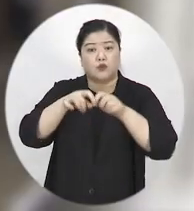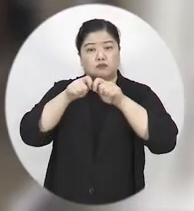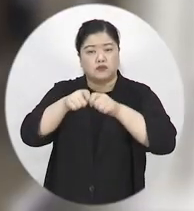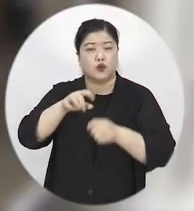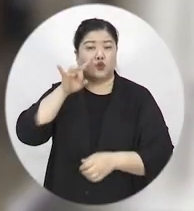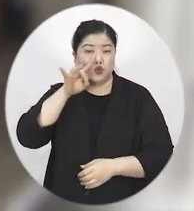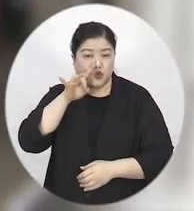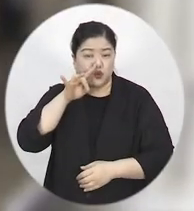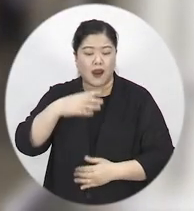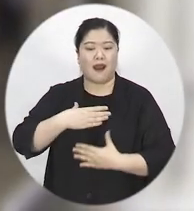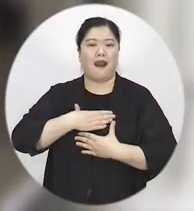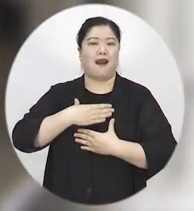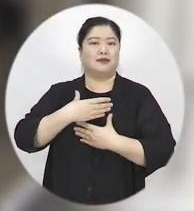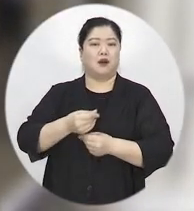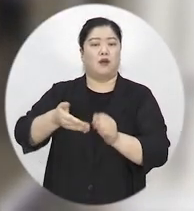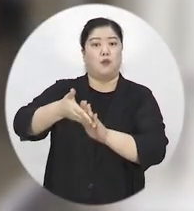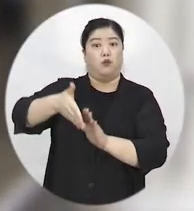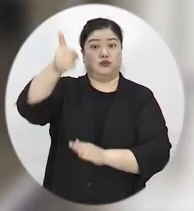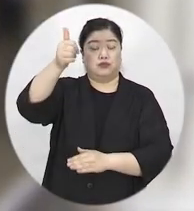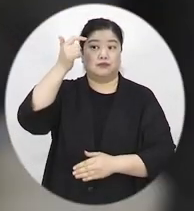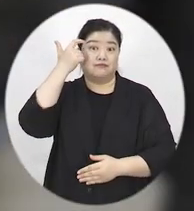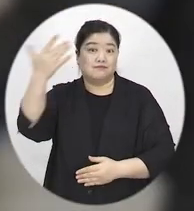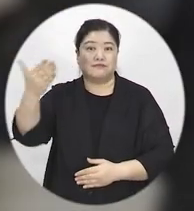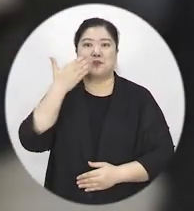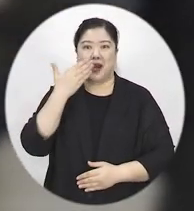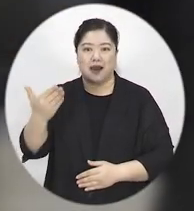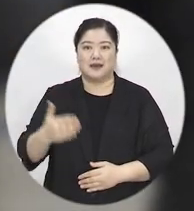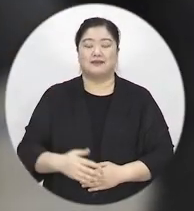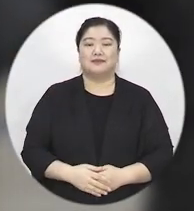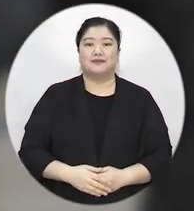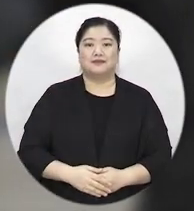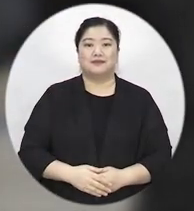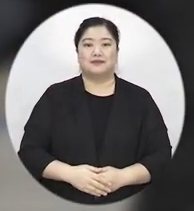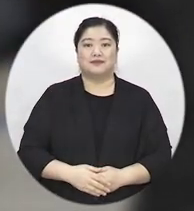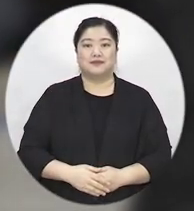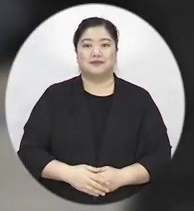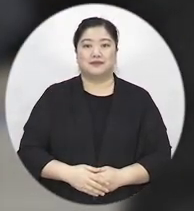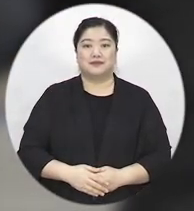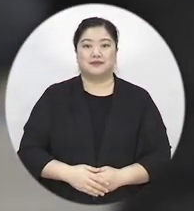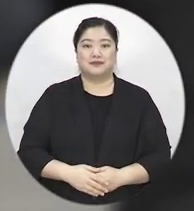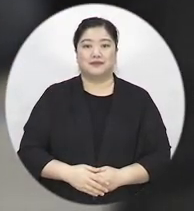임시선별검사소에 대한 자세한 사항은 강서구 재난안전대책본부로 문의하면 됩니다.